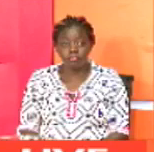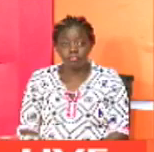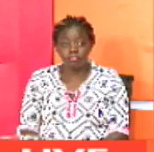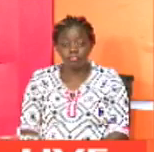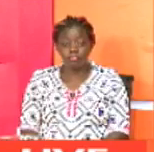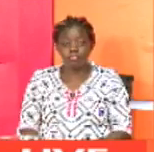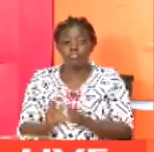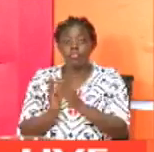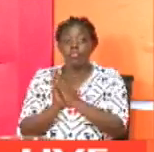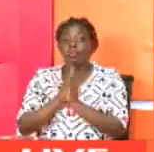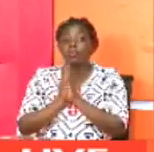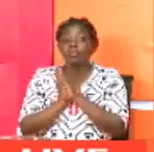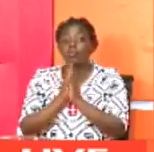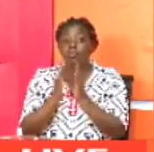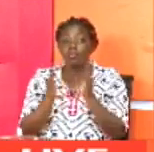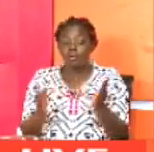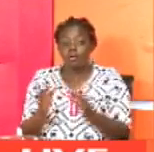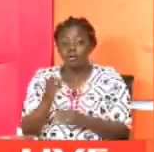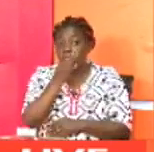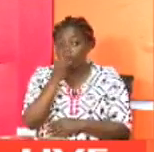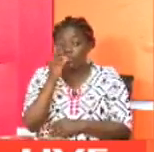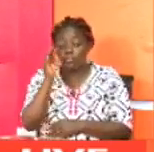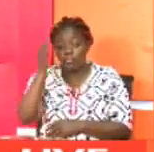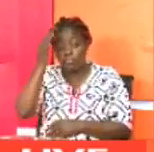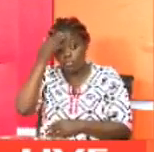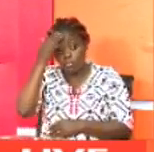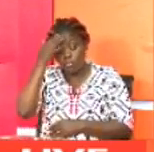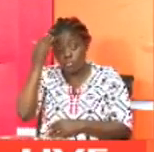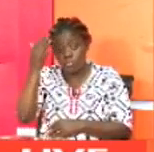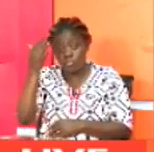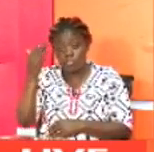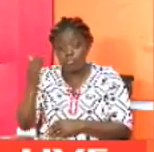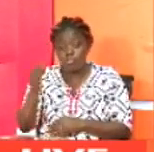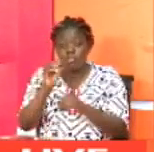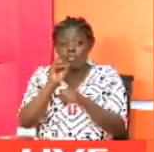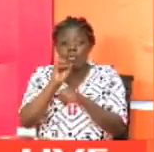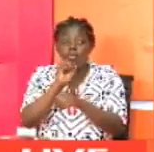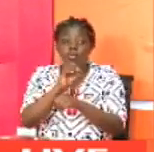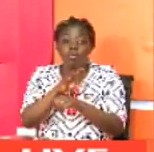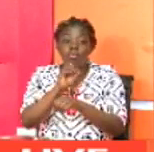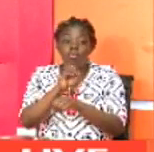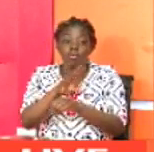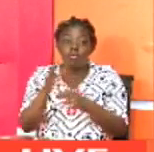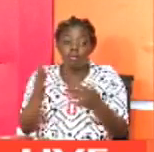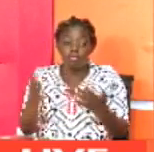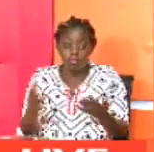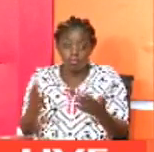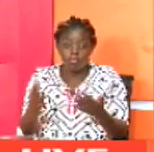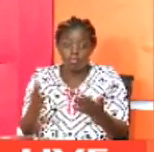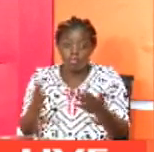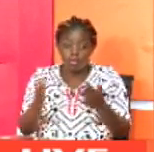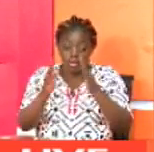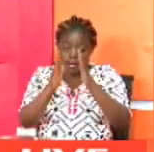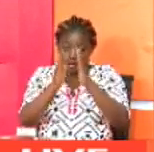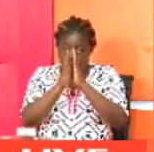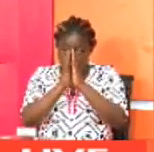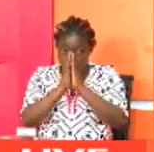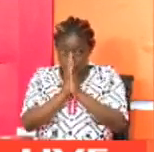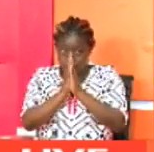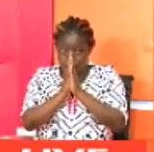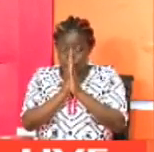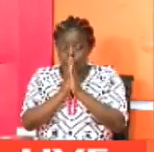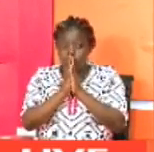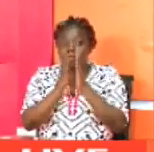Ate mu mboozi yaffe ey'ekisiibo, abasiraamu bulijjo bakubirizibwa okuyimirirako ekiro okusaala, wabula nga